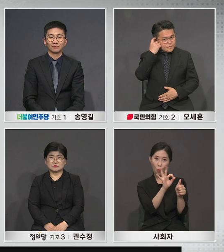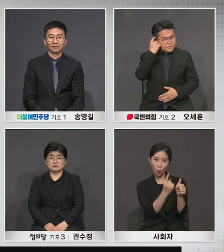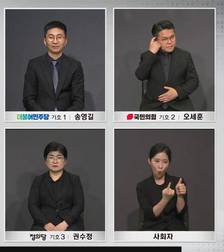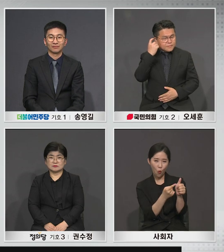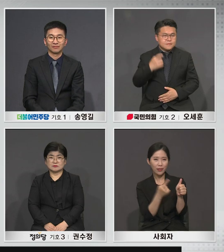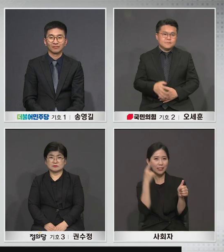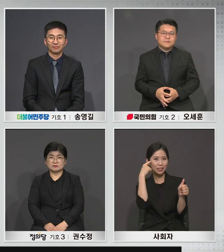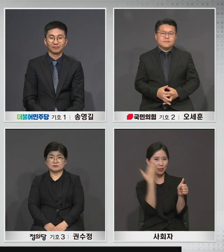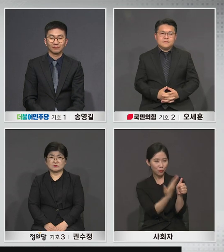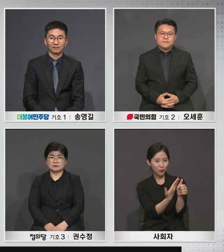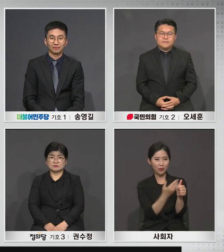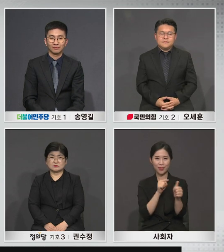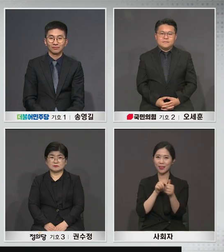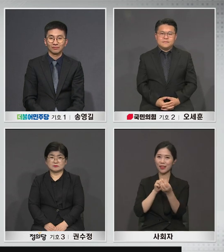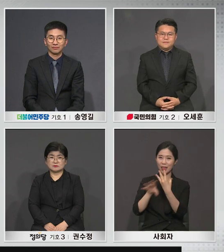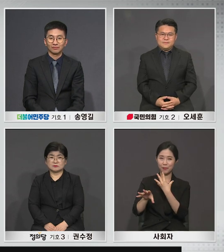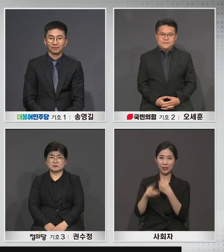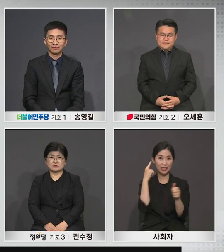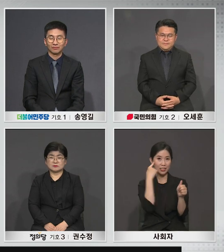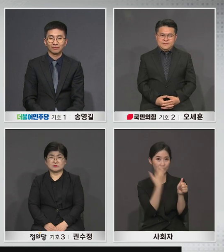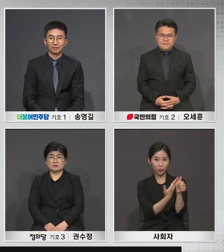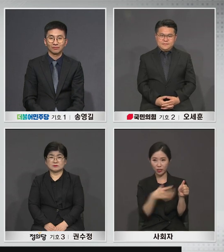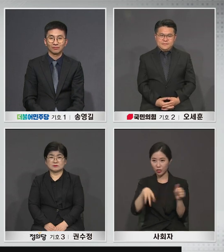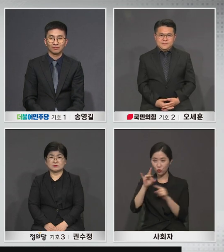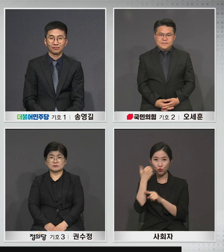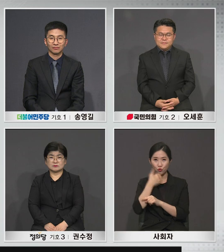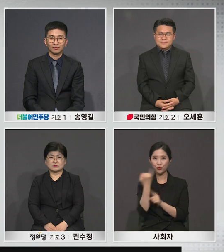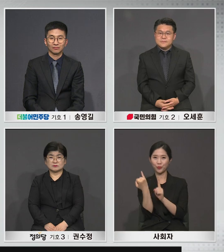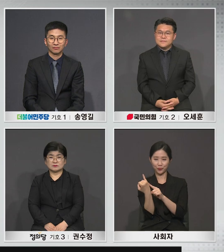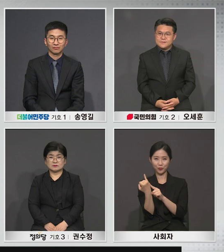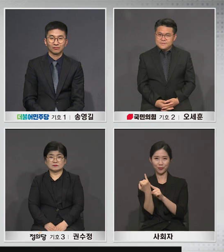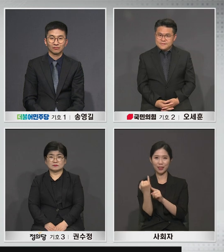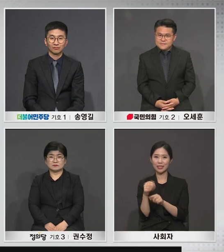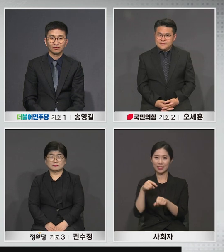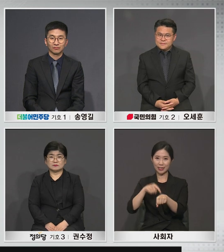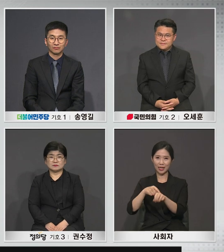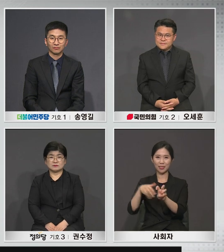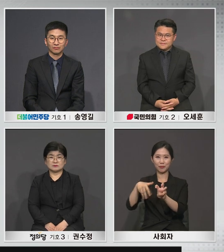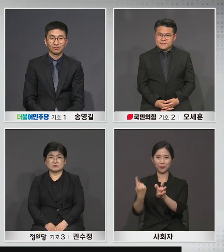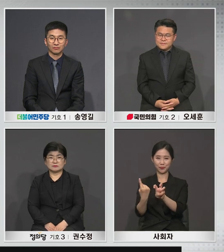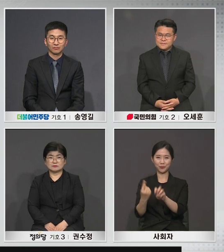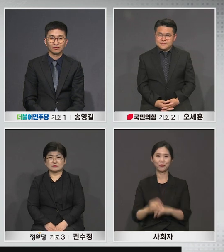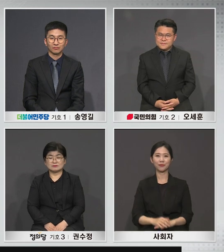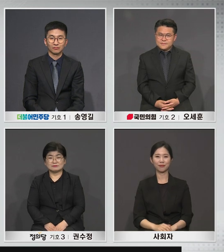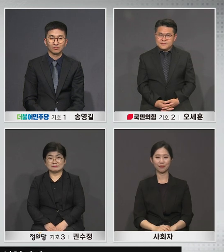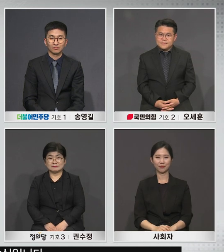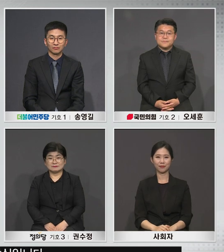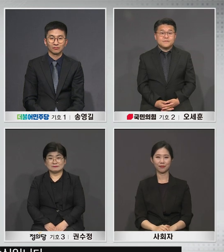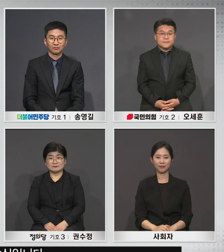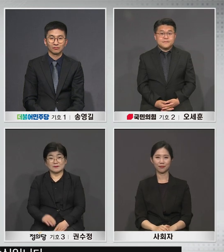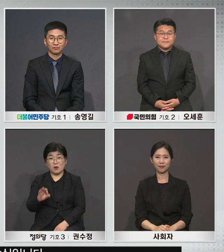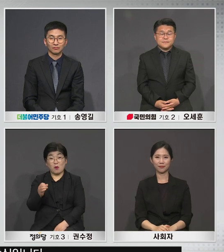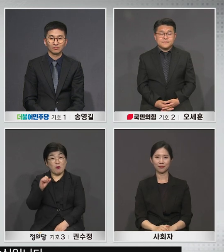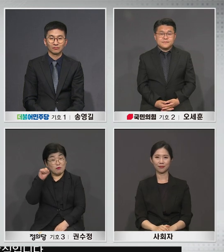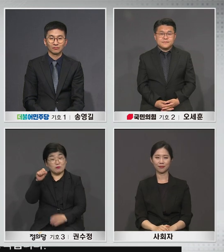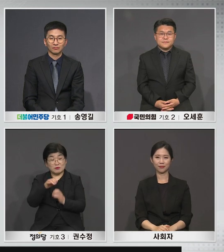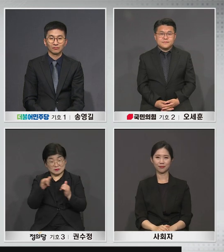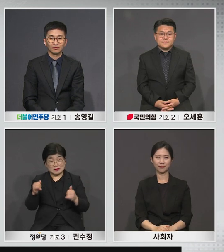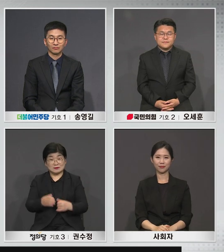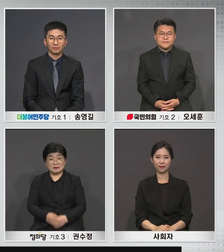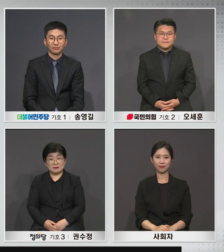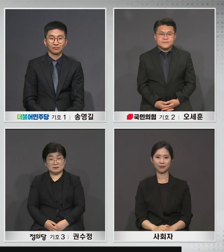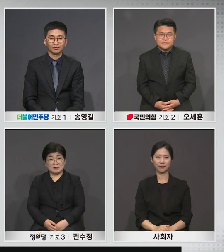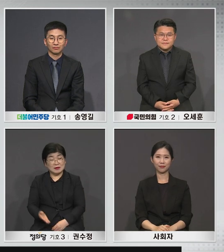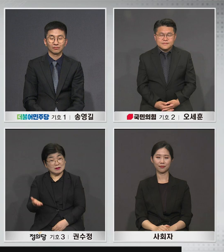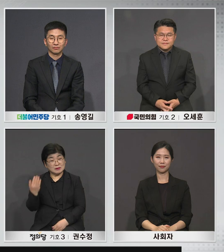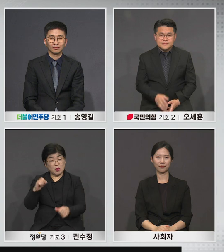방식입니다. 먼저 질문자는 권수정 후보십니다. 30초 드리겠습니다. 네, 오세훈 후보님. 유정복 후보께서 지난